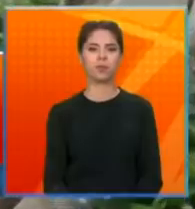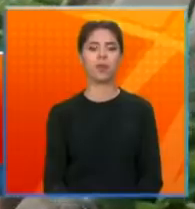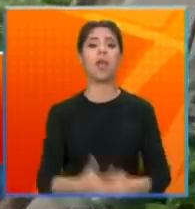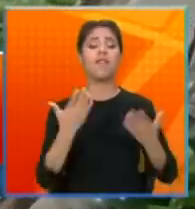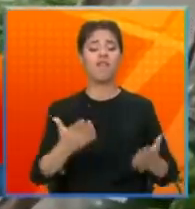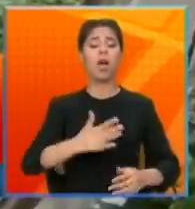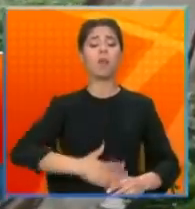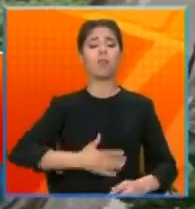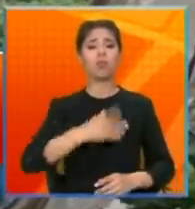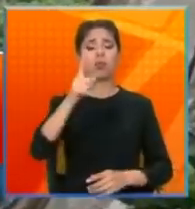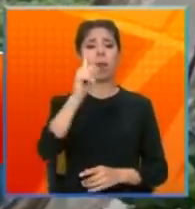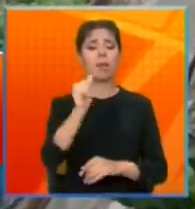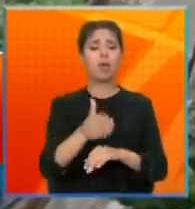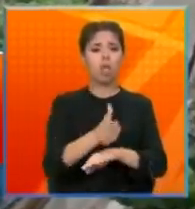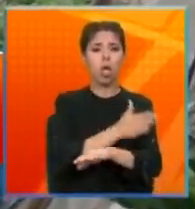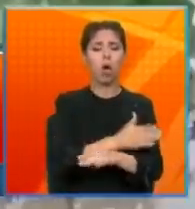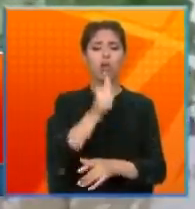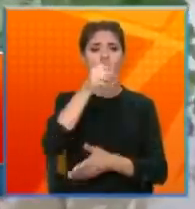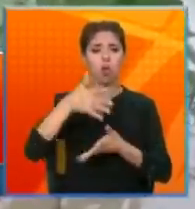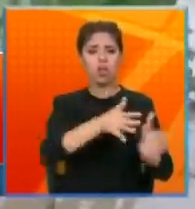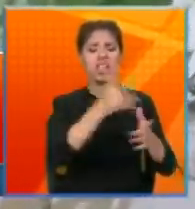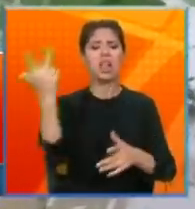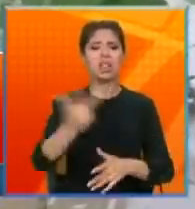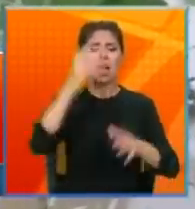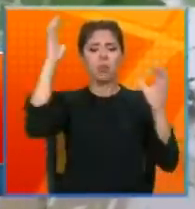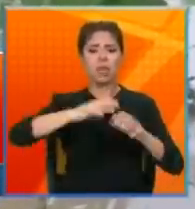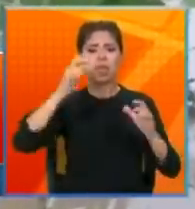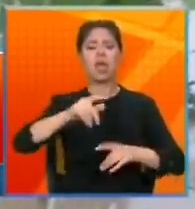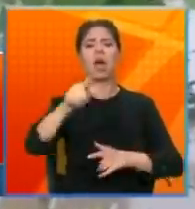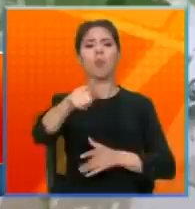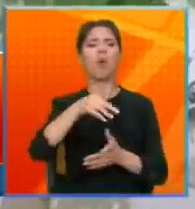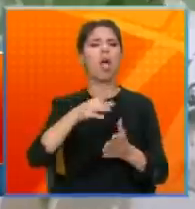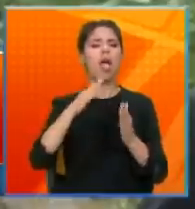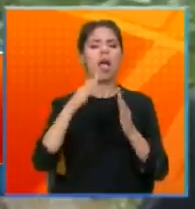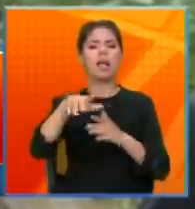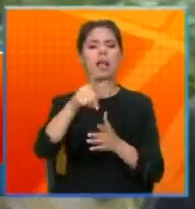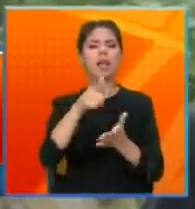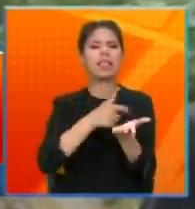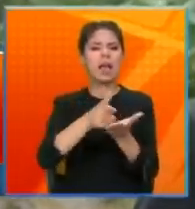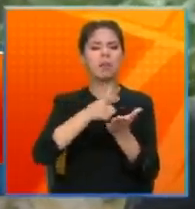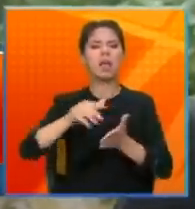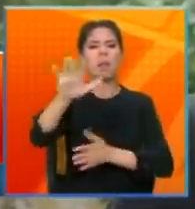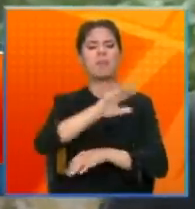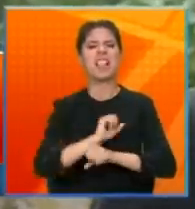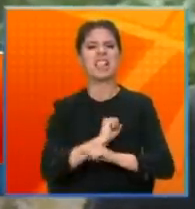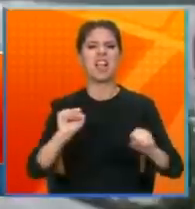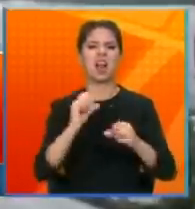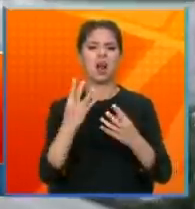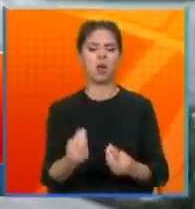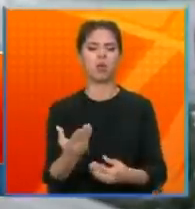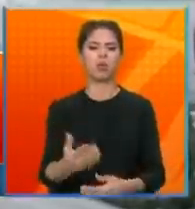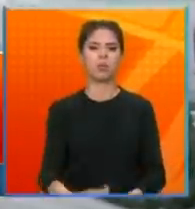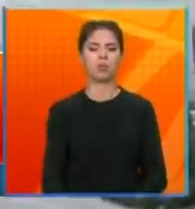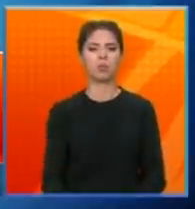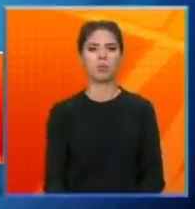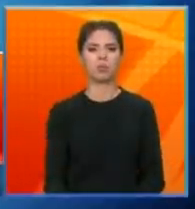Ve Bursa. Bir gün önce selin vurduğu kentte şiddetli yağış seralara büyük zarar verdi. Ayçiçeğine bu ideler yerle bir oldu.